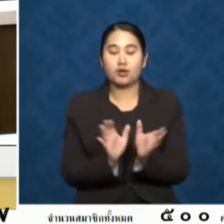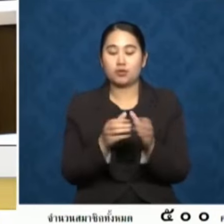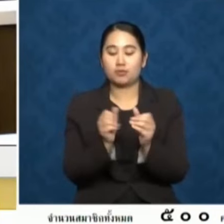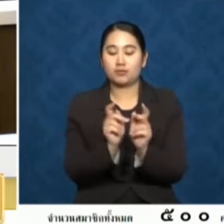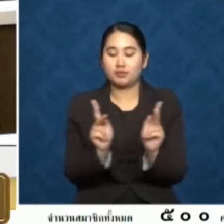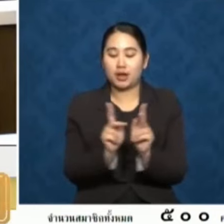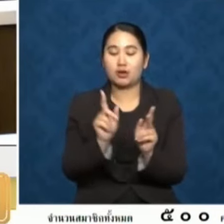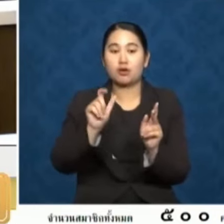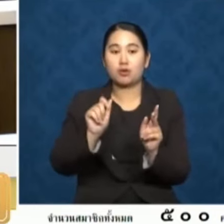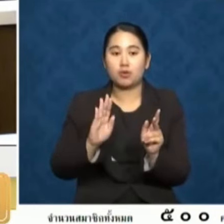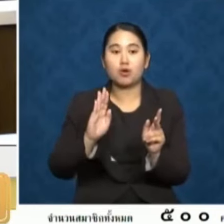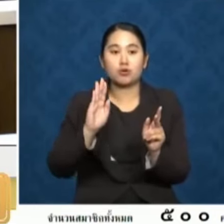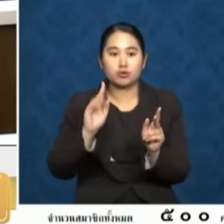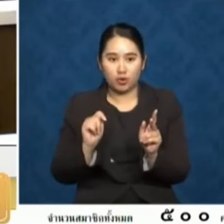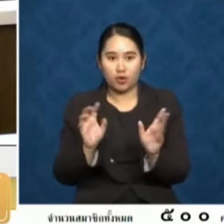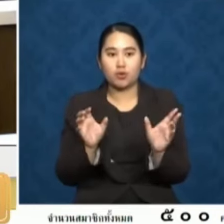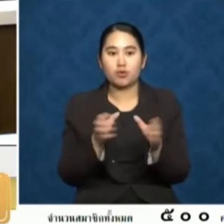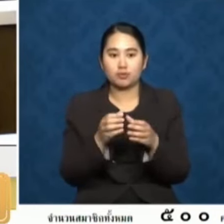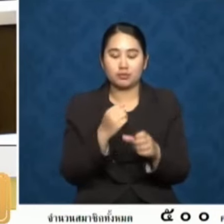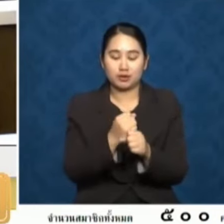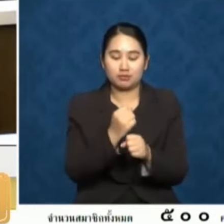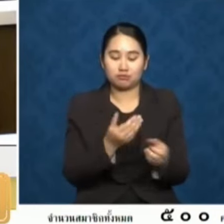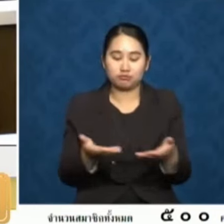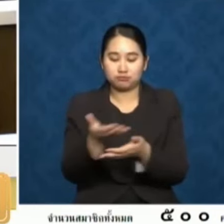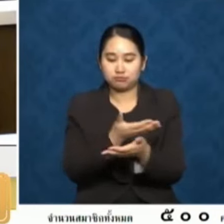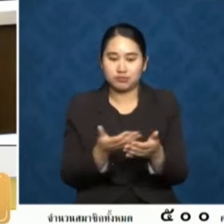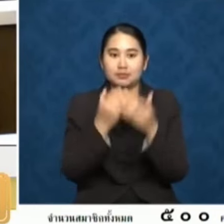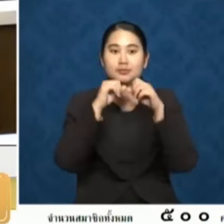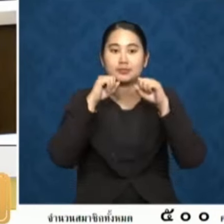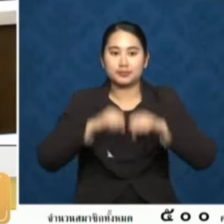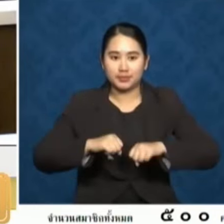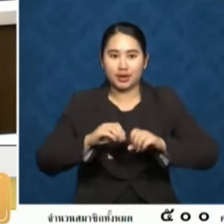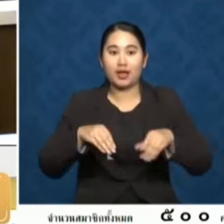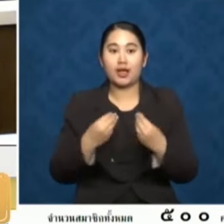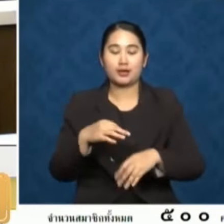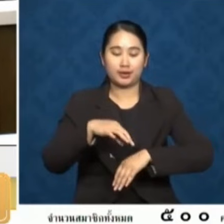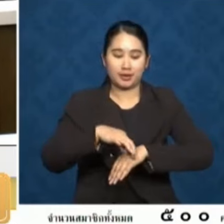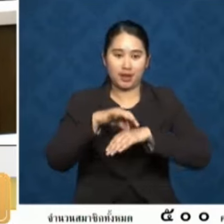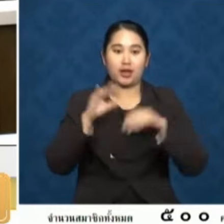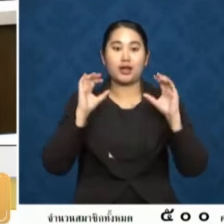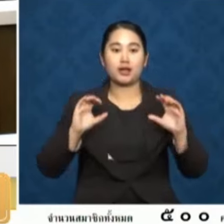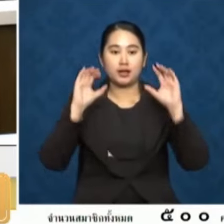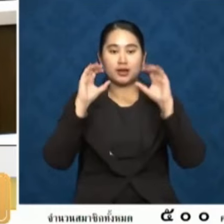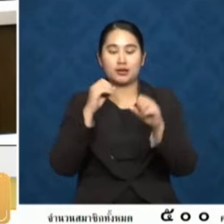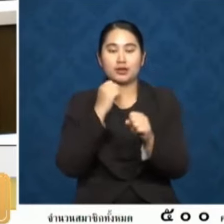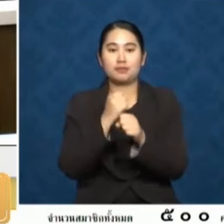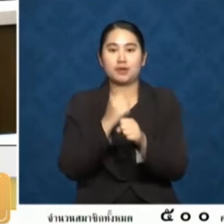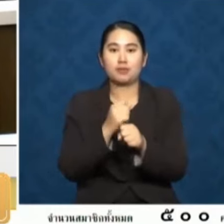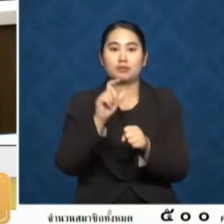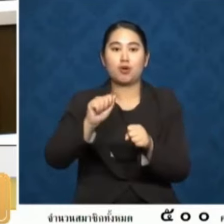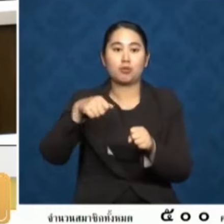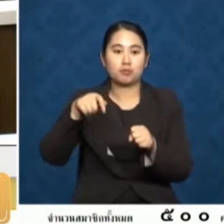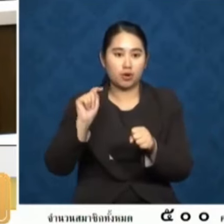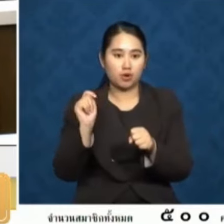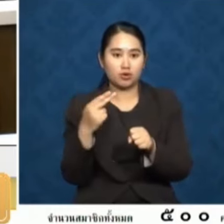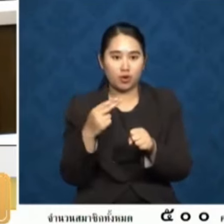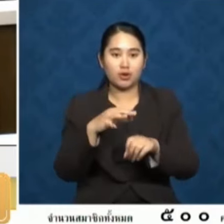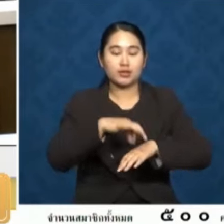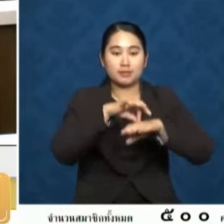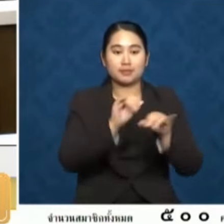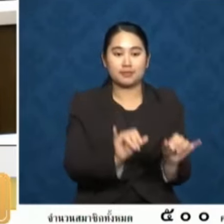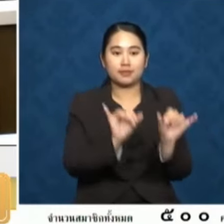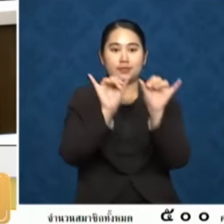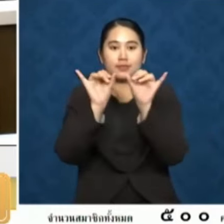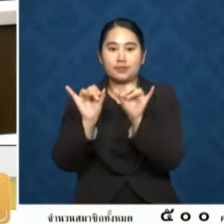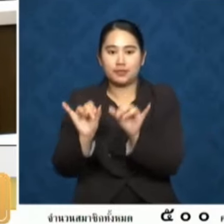และคณะกรรมการกลางพนักงานส่วนตำบลพิจารณาและมีมติให้ข้าราชการพนักงานองค์กรปกครองส่วนท้องถิ่นโอนไป